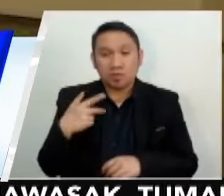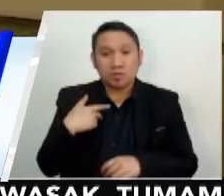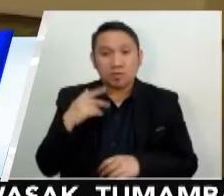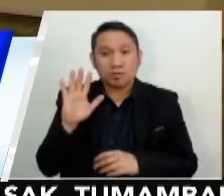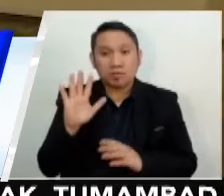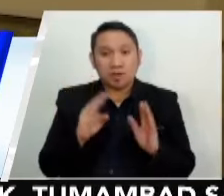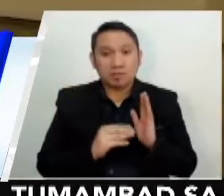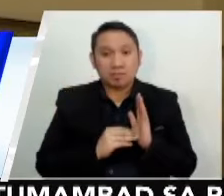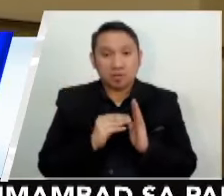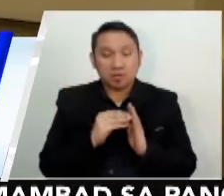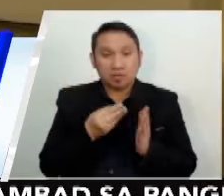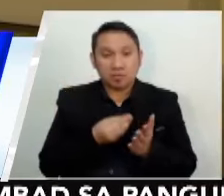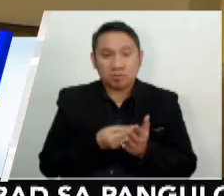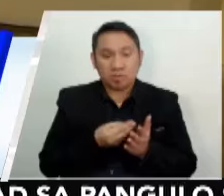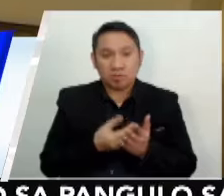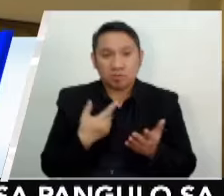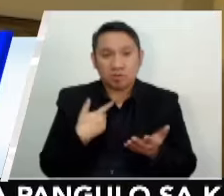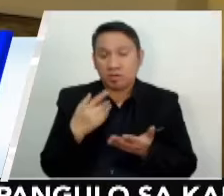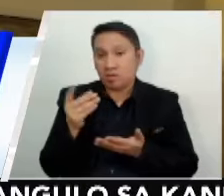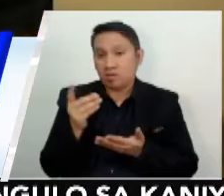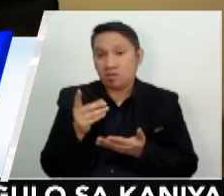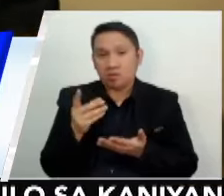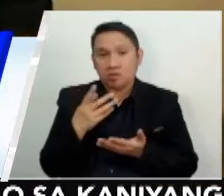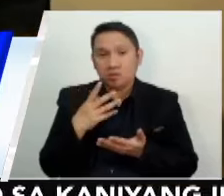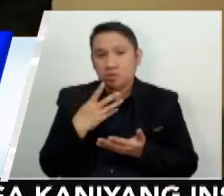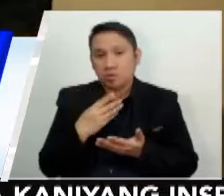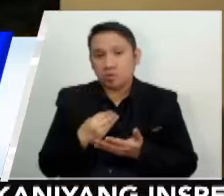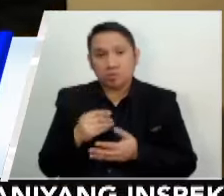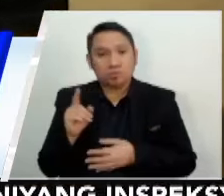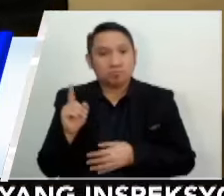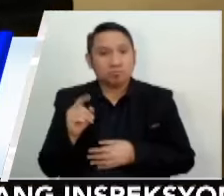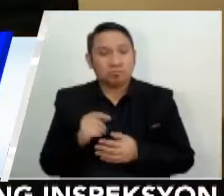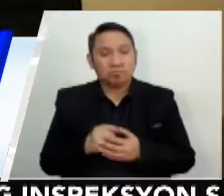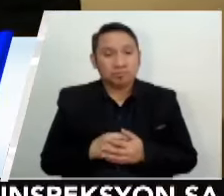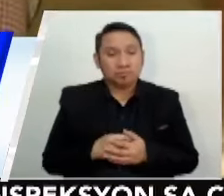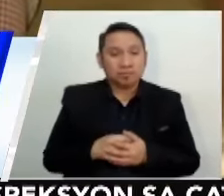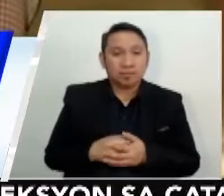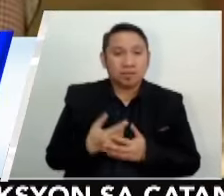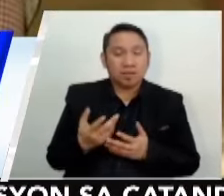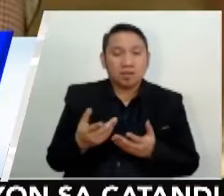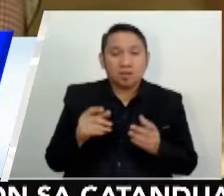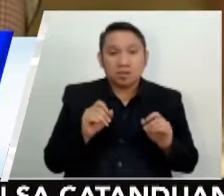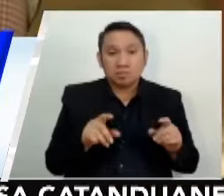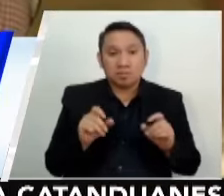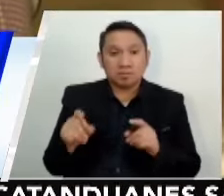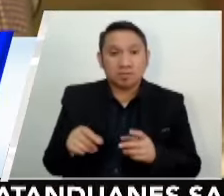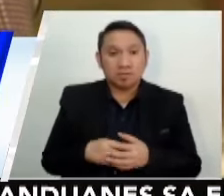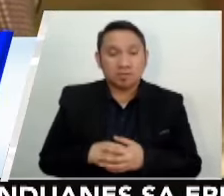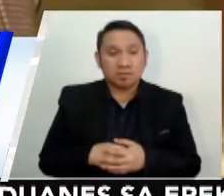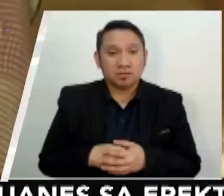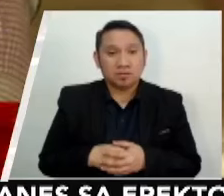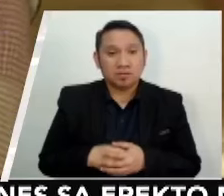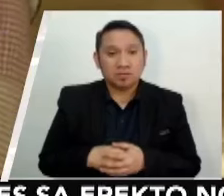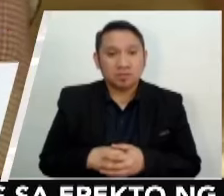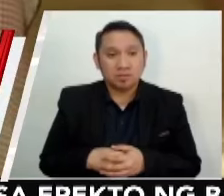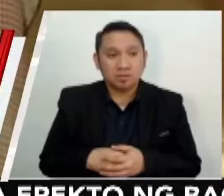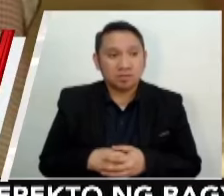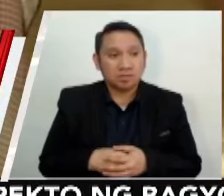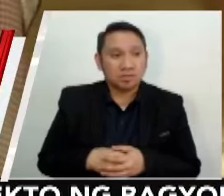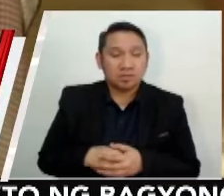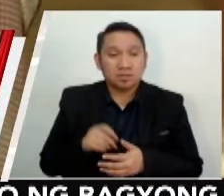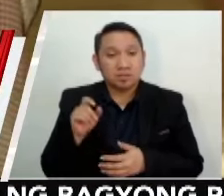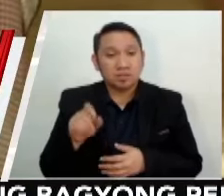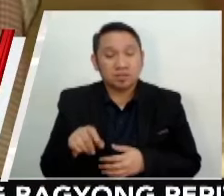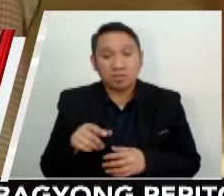Mga descendants daw mismo ni Narcisa Rizal ang nagpapabenta nito. Ito yung mga apo ni